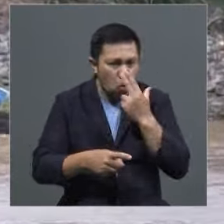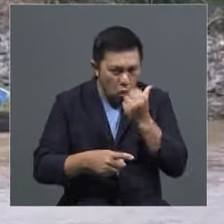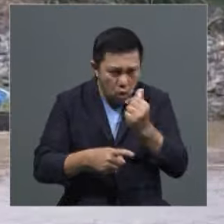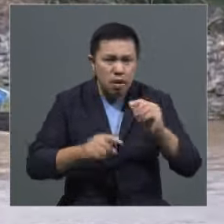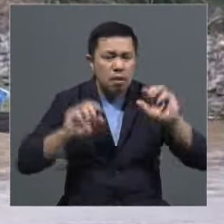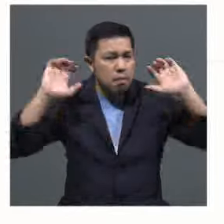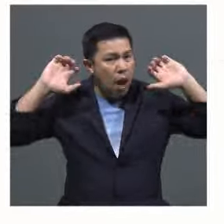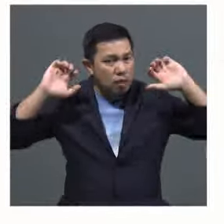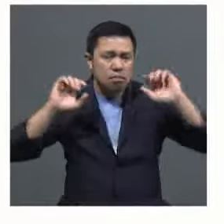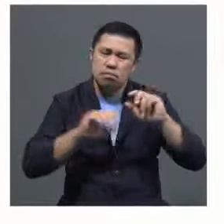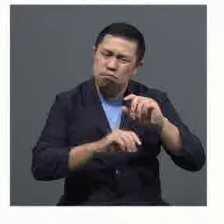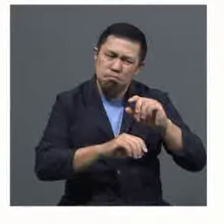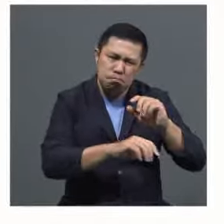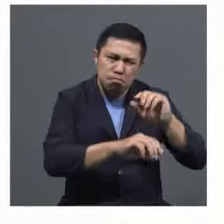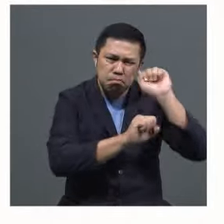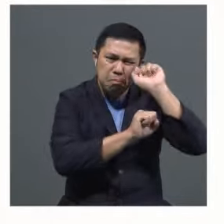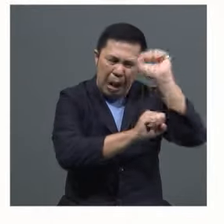ดค่ะ